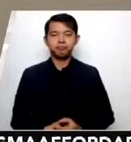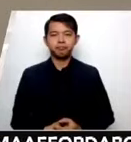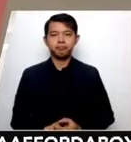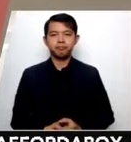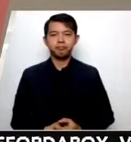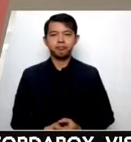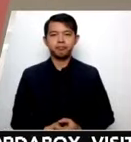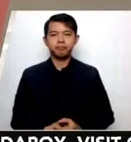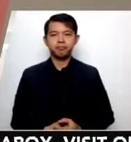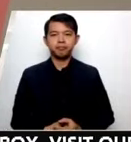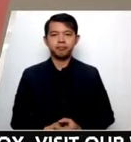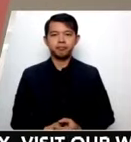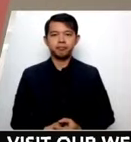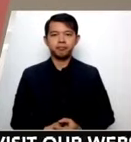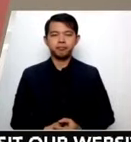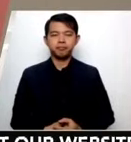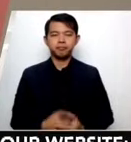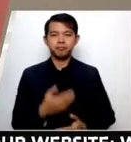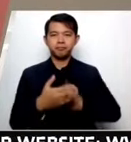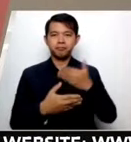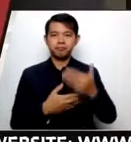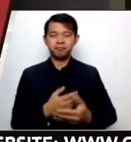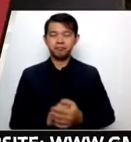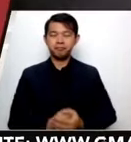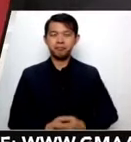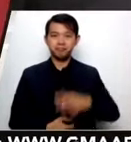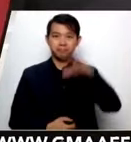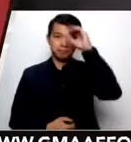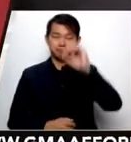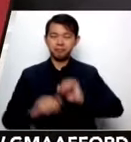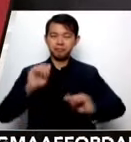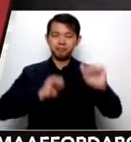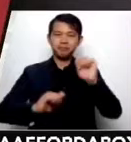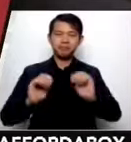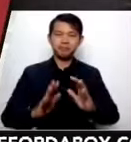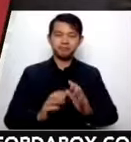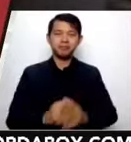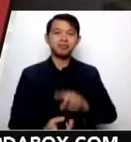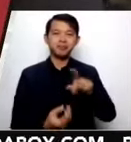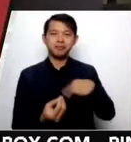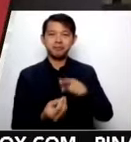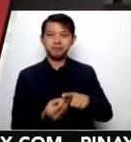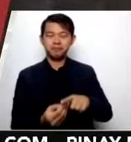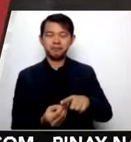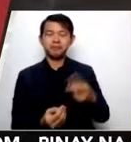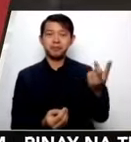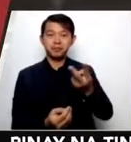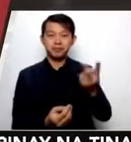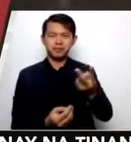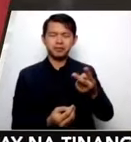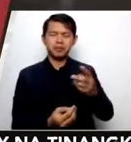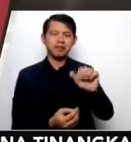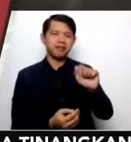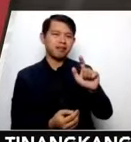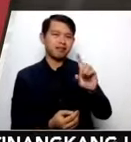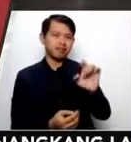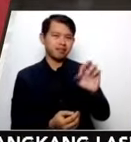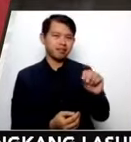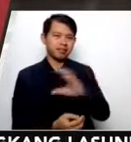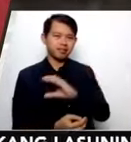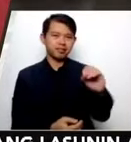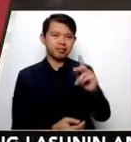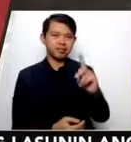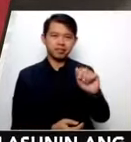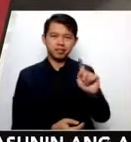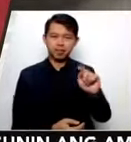Tugon ni Alden Richards sa real score nila ni Catherine Bernardo. What you see is what you get. Hindi lang din